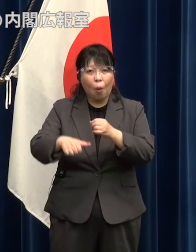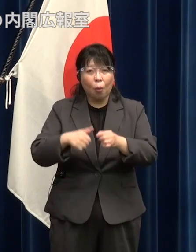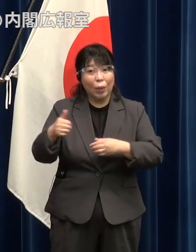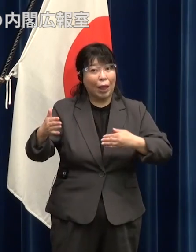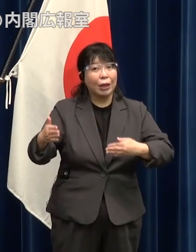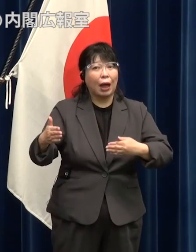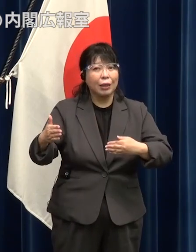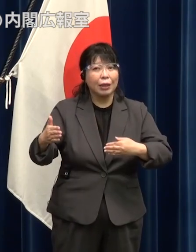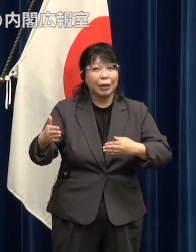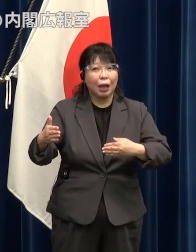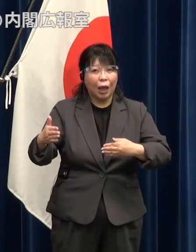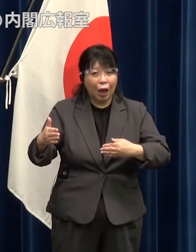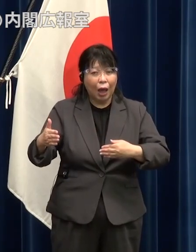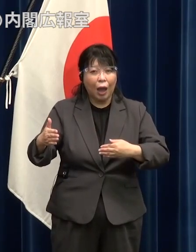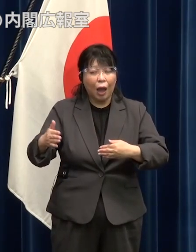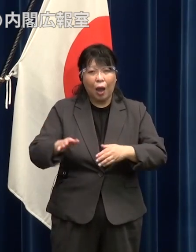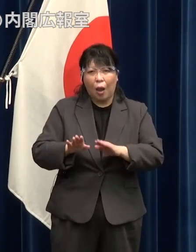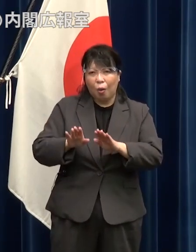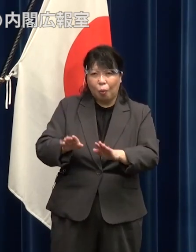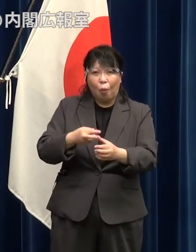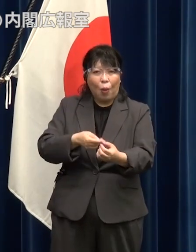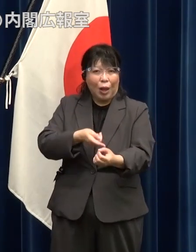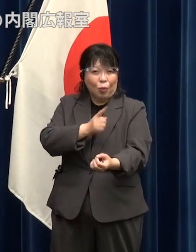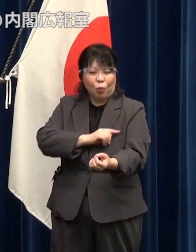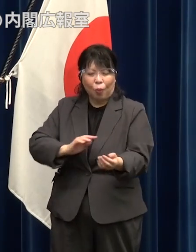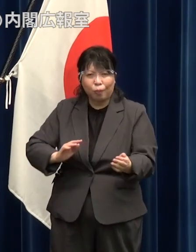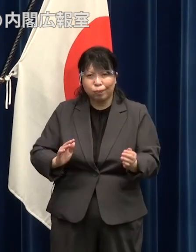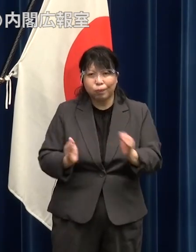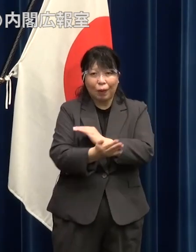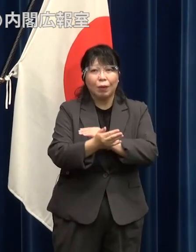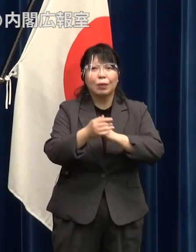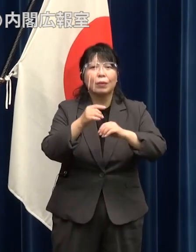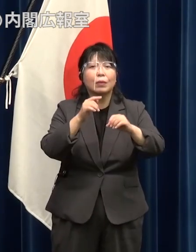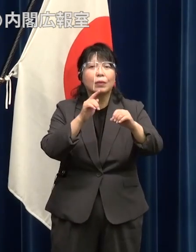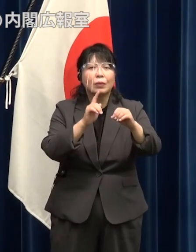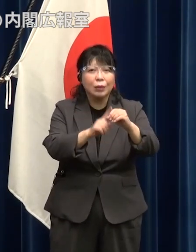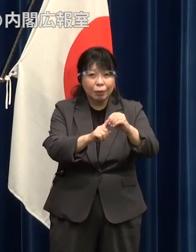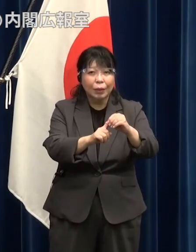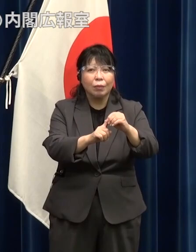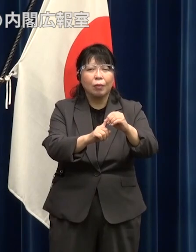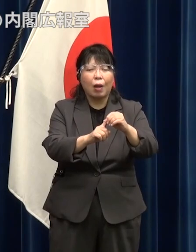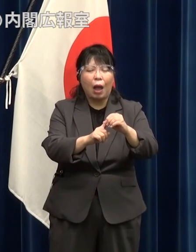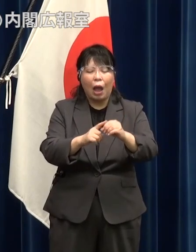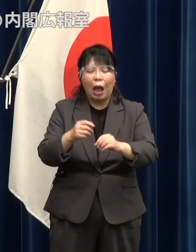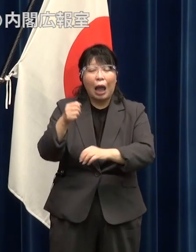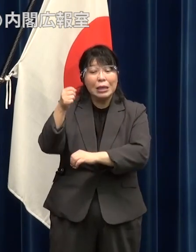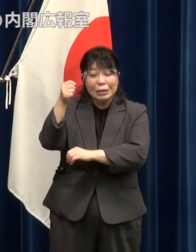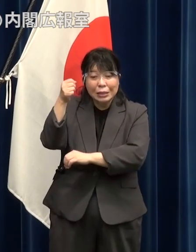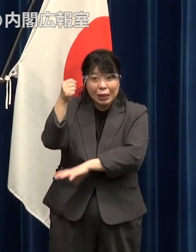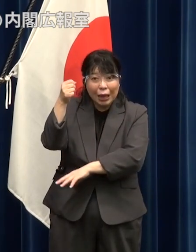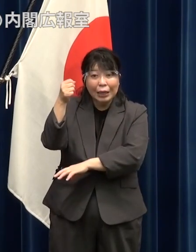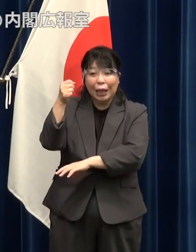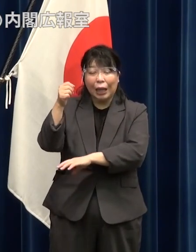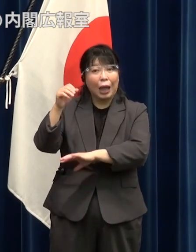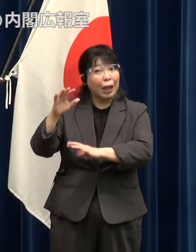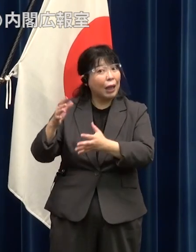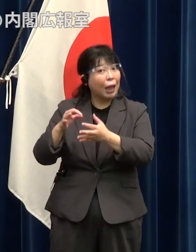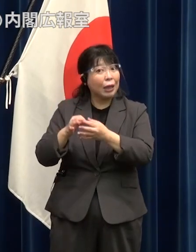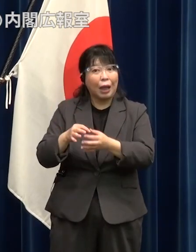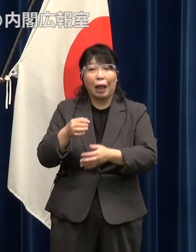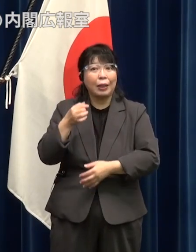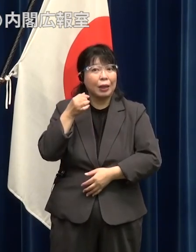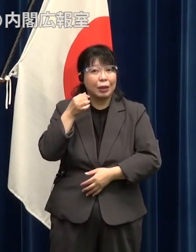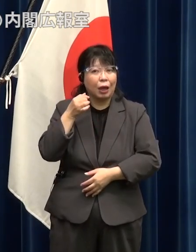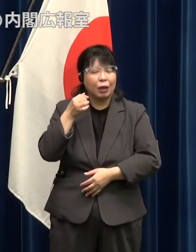本的に防衛力を強化するにあたっては、財源がないからできないという立場は取ら